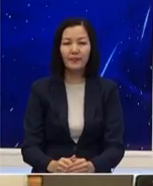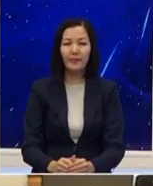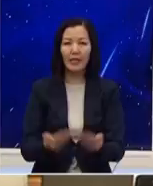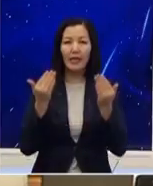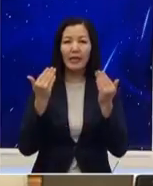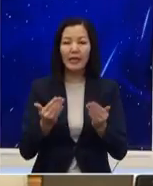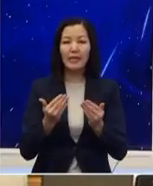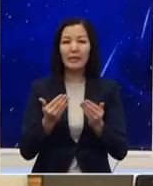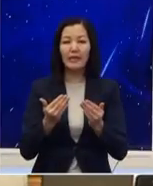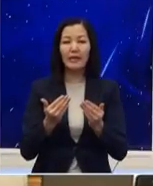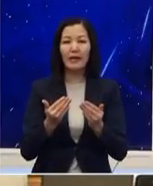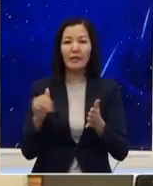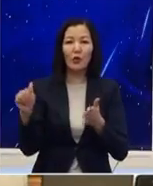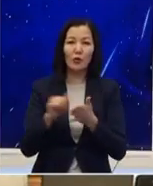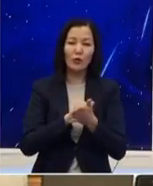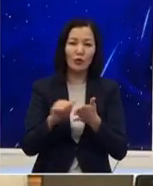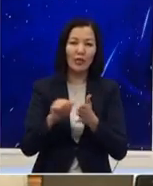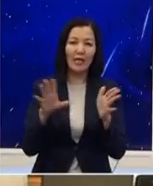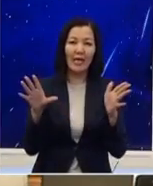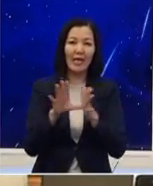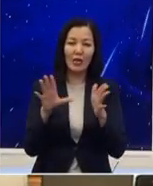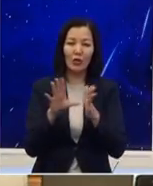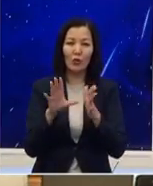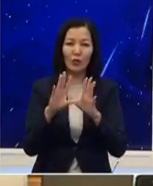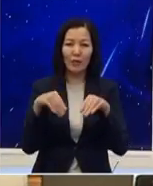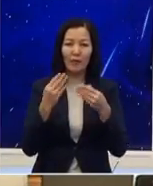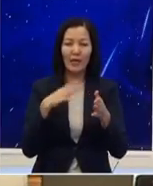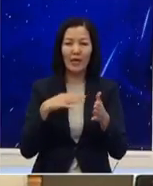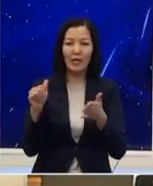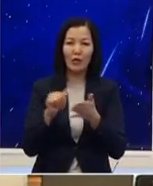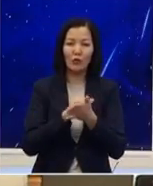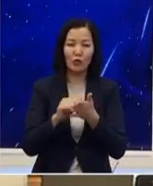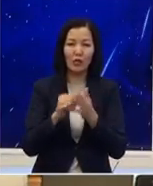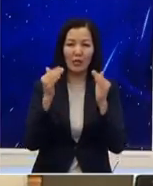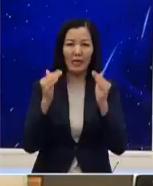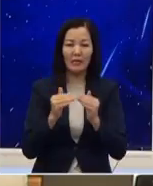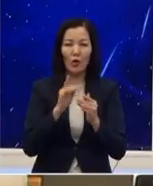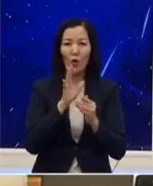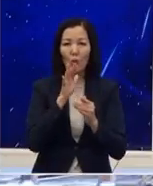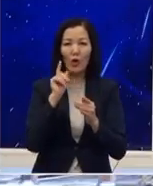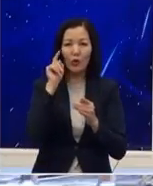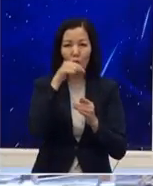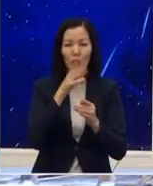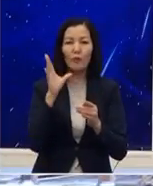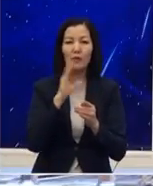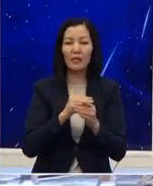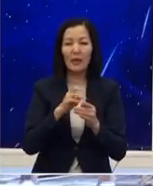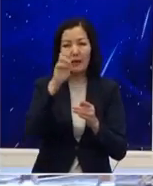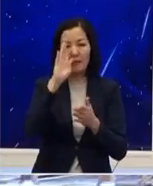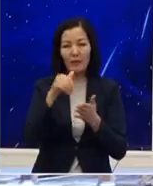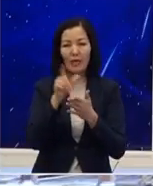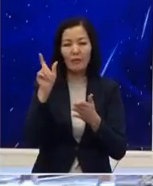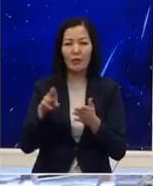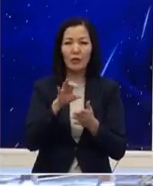Енді ветеринарлық паспорттарда электронды форматта беріледі. Бұл қағазбастылықты азайтып, уақыт үнемдейді. Биыл мемлекет басшысы